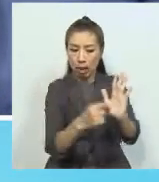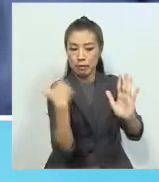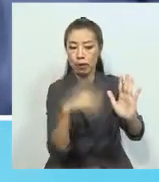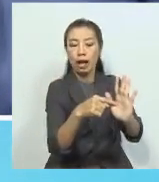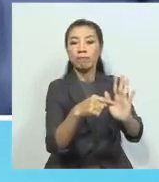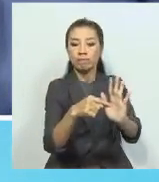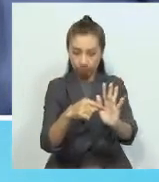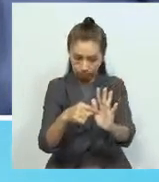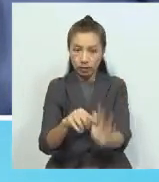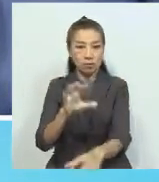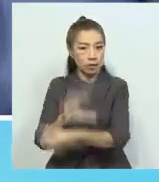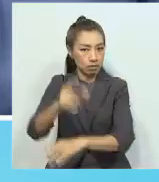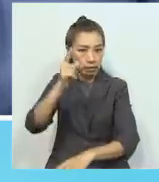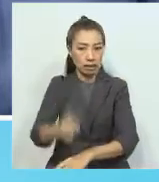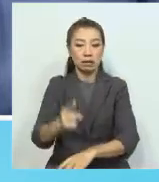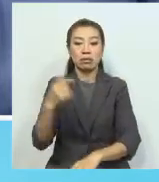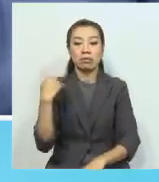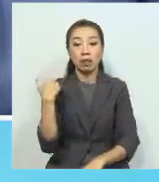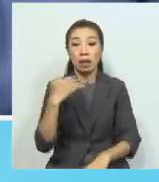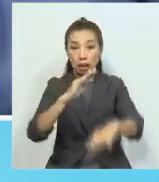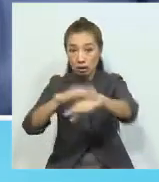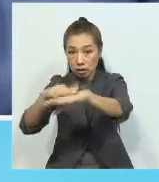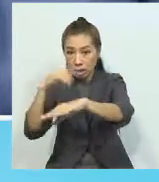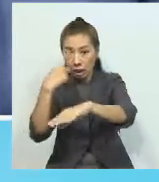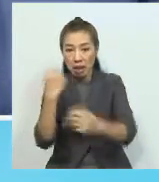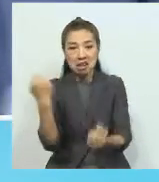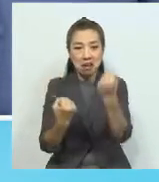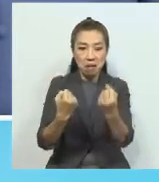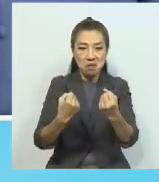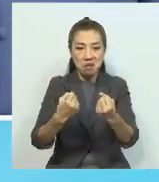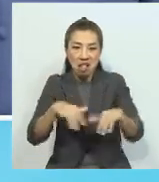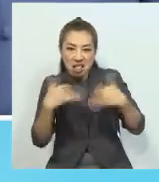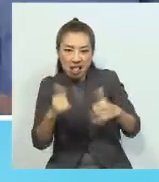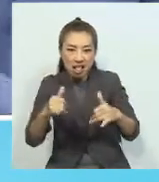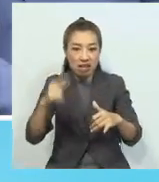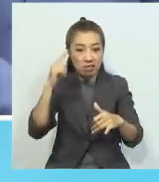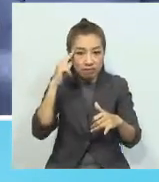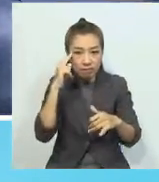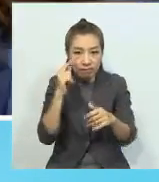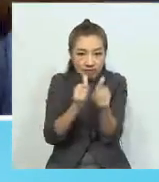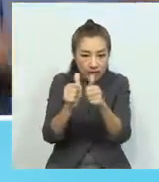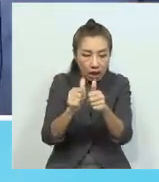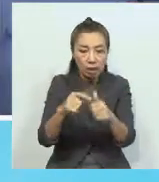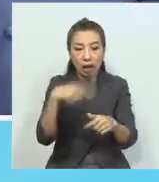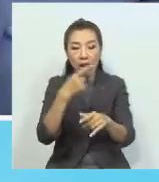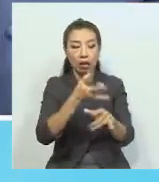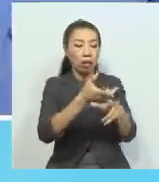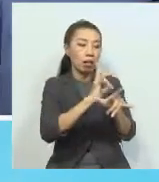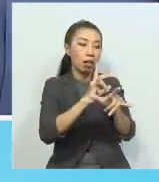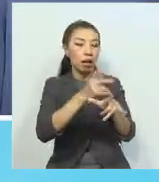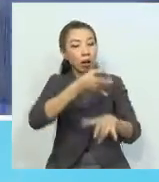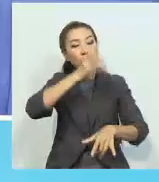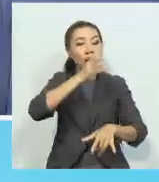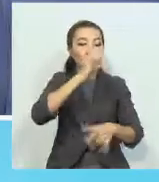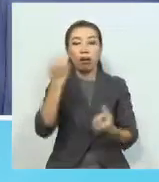เอาจริงเอาจังมากยิ่งขึ้นนะครับก็ขอเตือนผู้ขับรถด้วยความคึกขนองผู้ชอบดื่มเหล้าในเวลาขับรถแม้กระทั่งคน